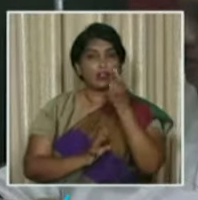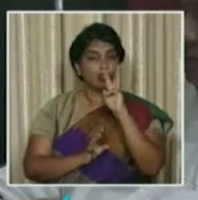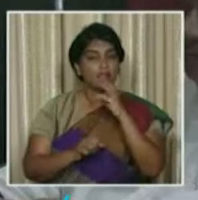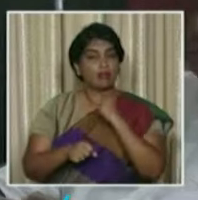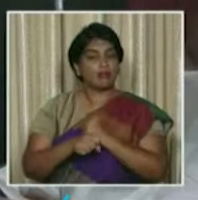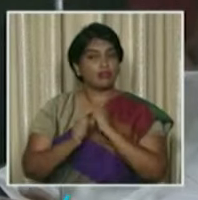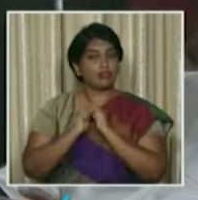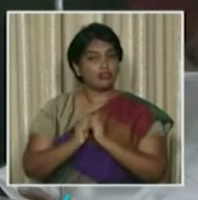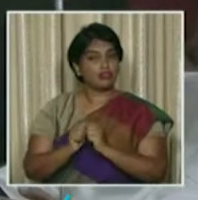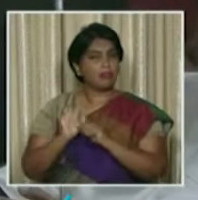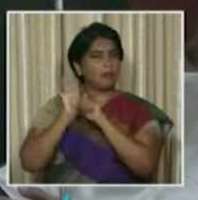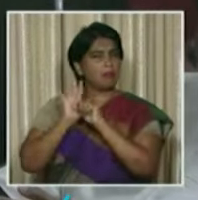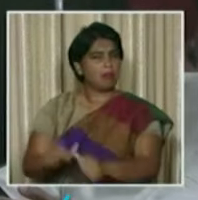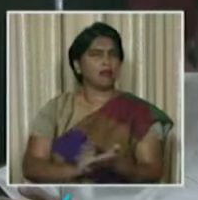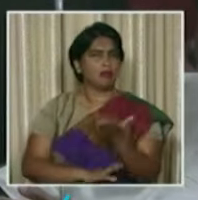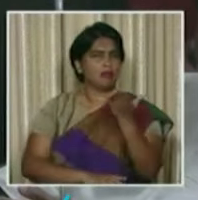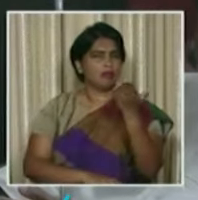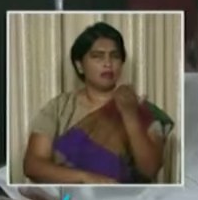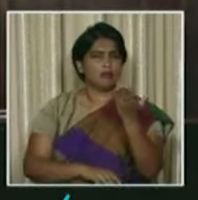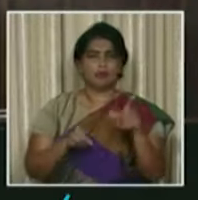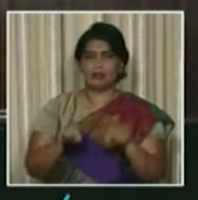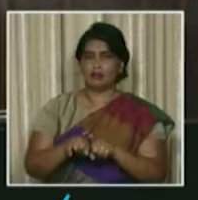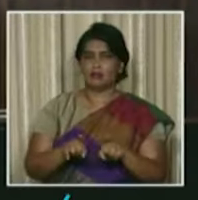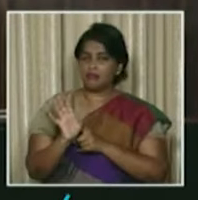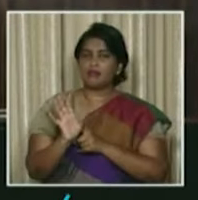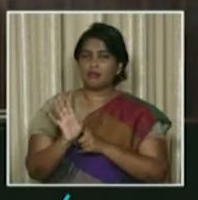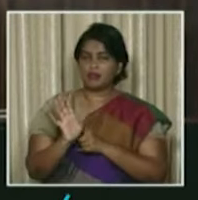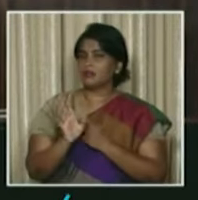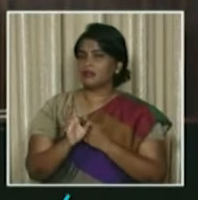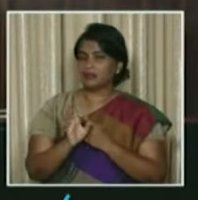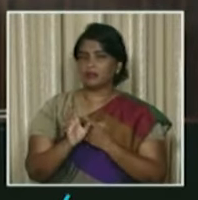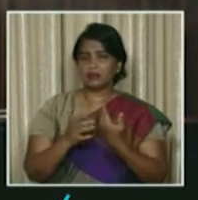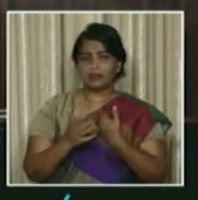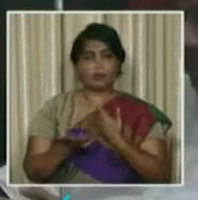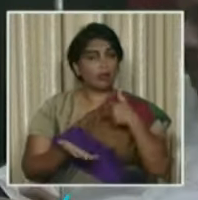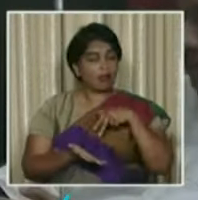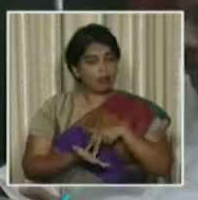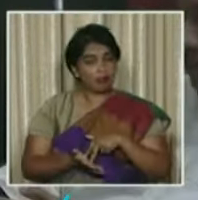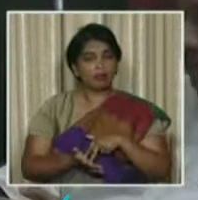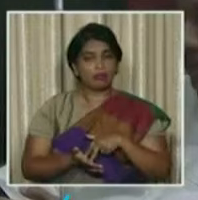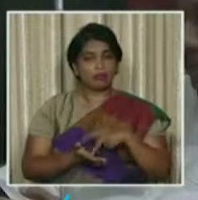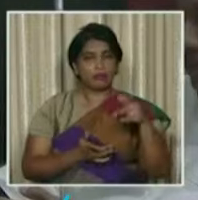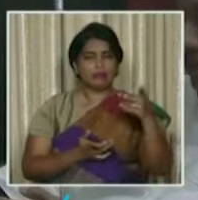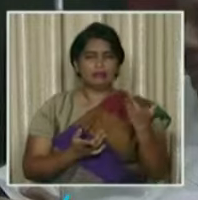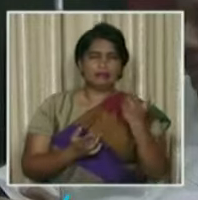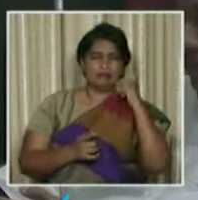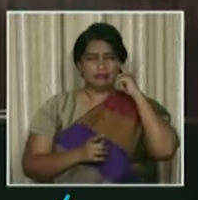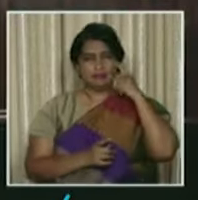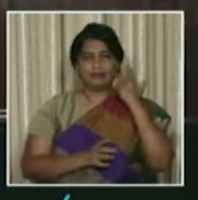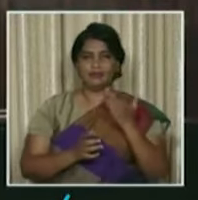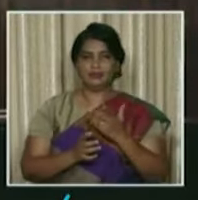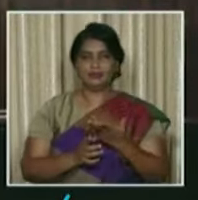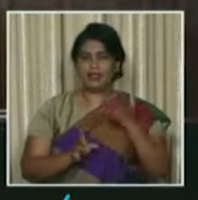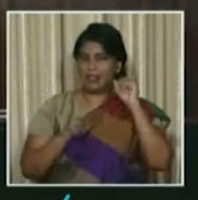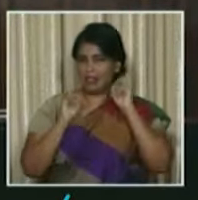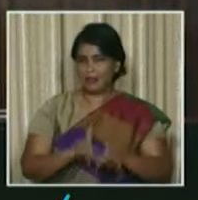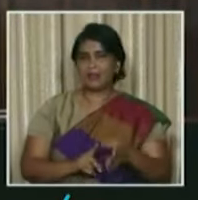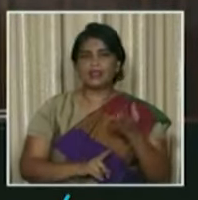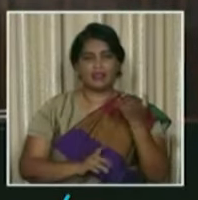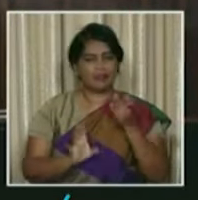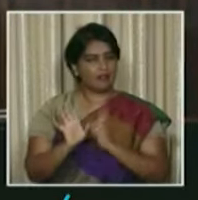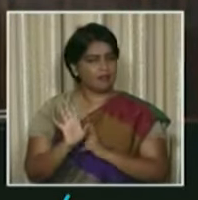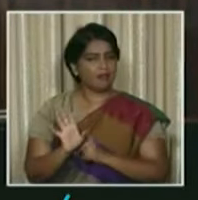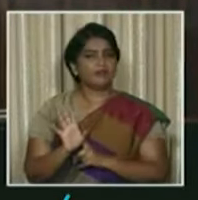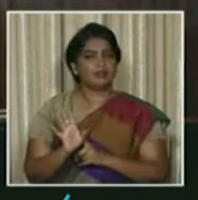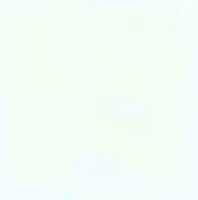රාජ්‍ය සේවකයන්ට කරන අපහාසයක්. ඒකයි මම කියන්නේ. කරුණ ඉදිරිපත් කරන්න. මම නැගිට්ටම උතුරා බැරෙනවා. මට අඹරන්න දෙයක්